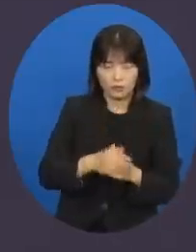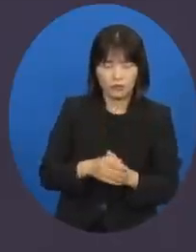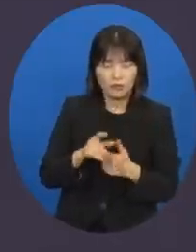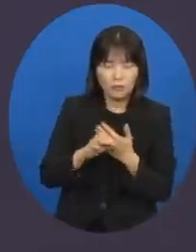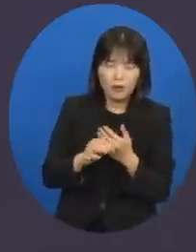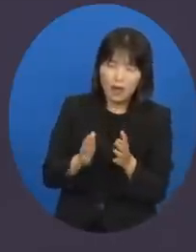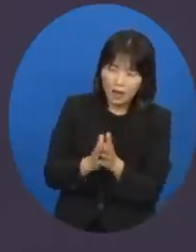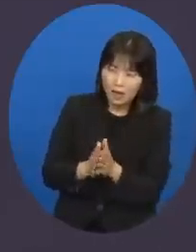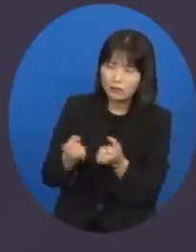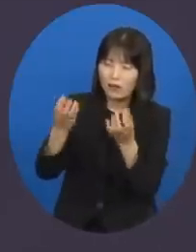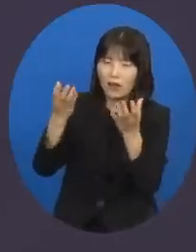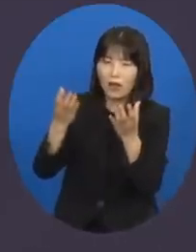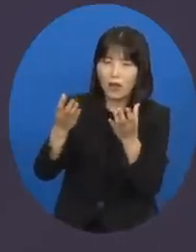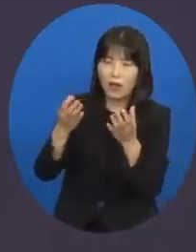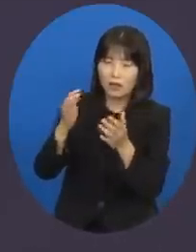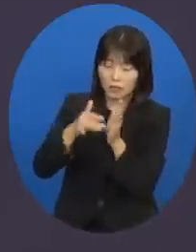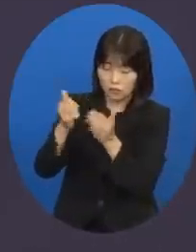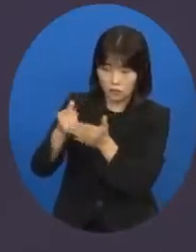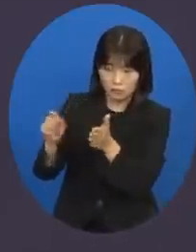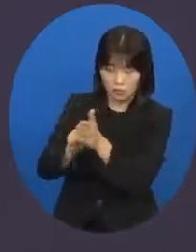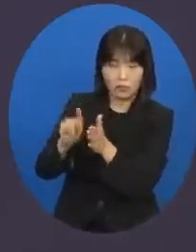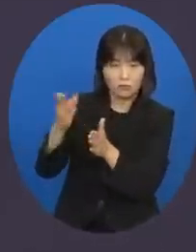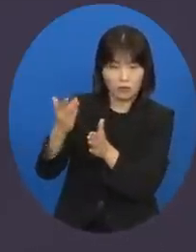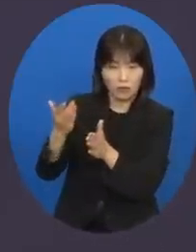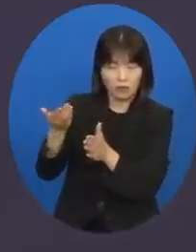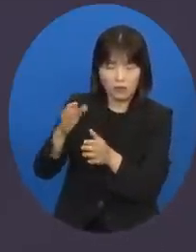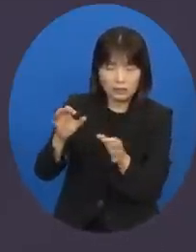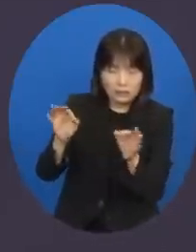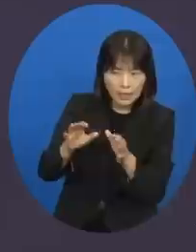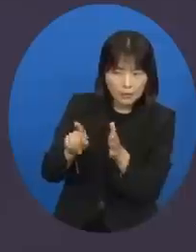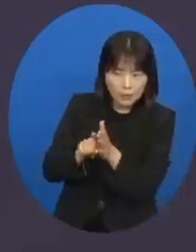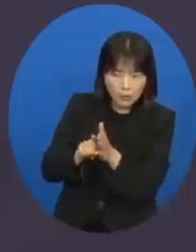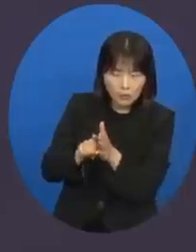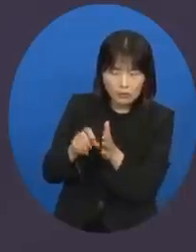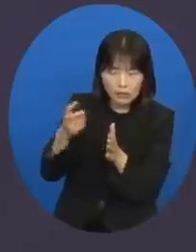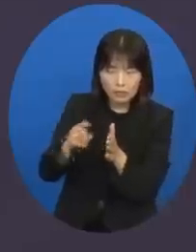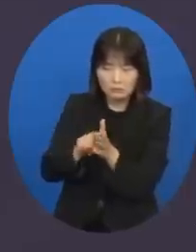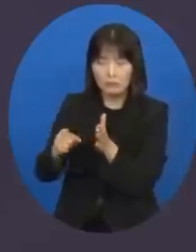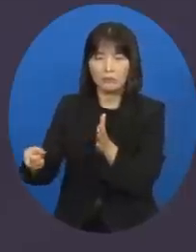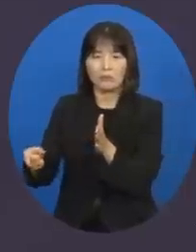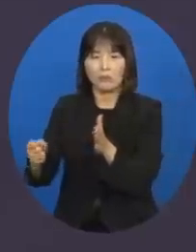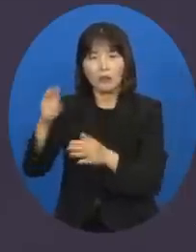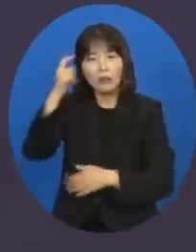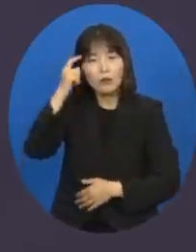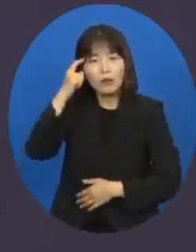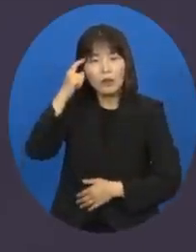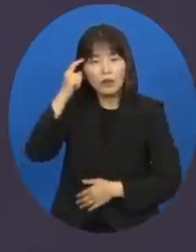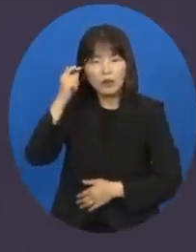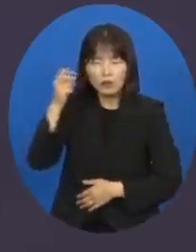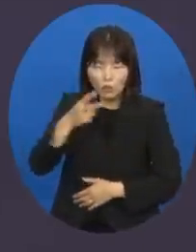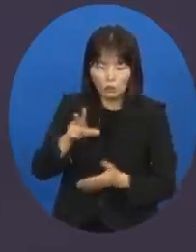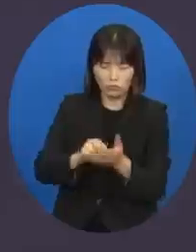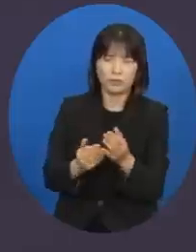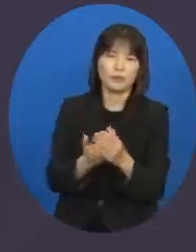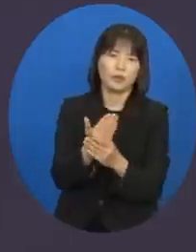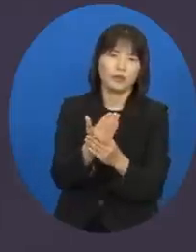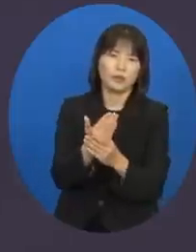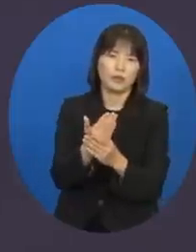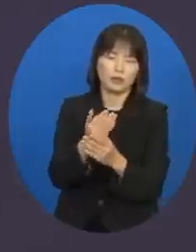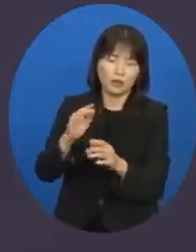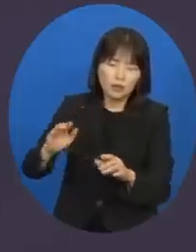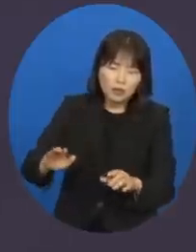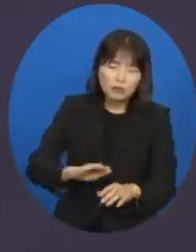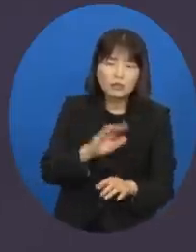할렐루야, 이제 믿어야 되잖아요. 그럼 잠깐 믿다가 다시 떨어져 나가요. 왜 그랬죠? 문제가 또 발생하는 거예요. 삶이라는